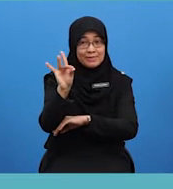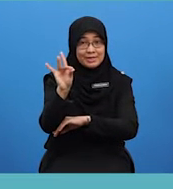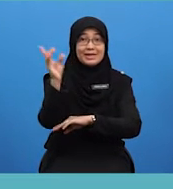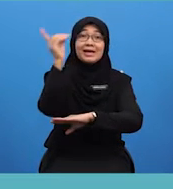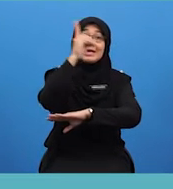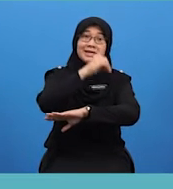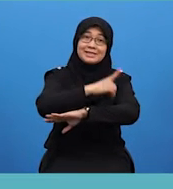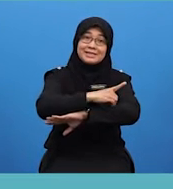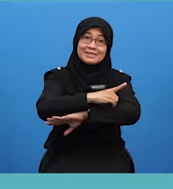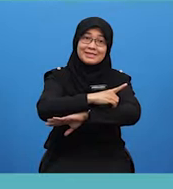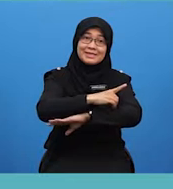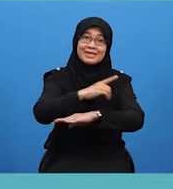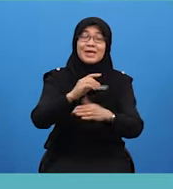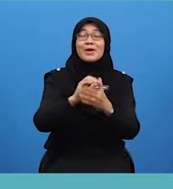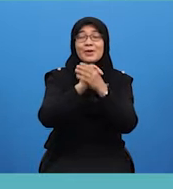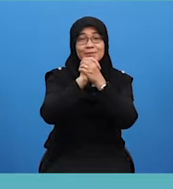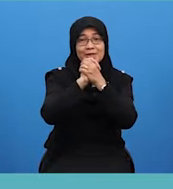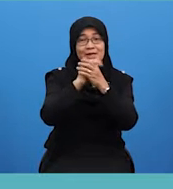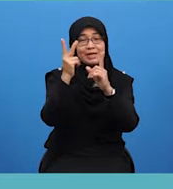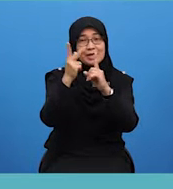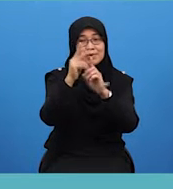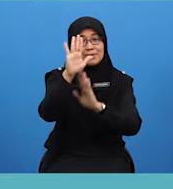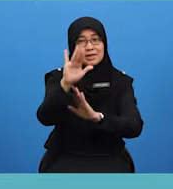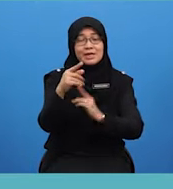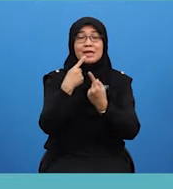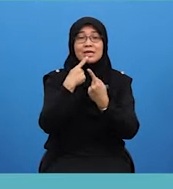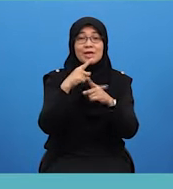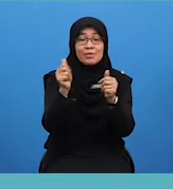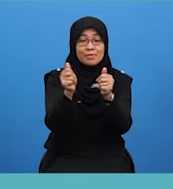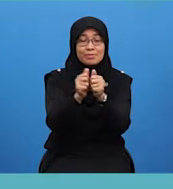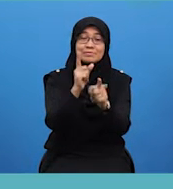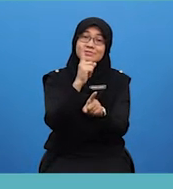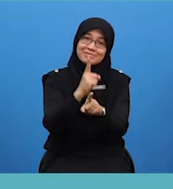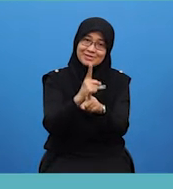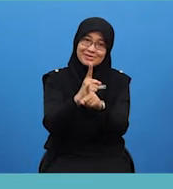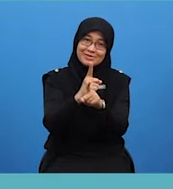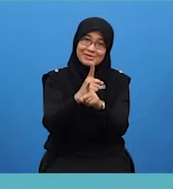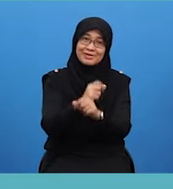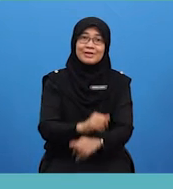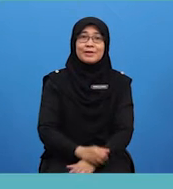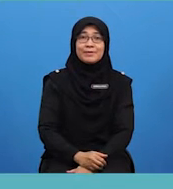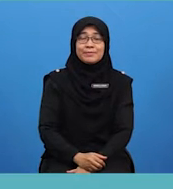28 hari. Tahniah kepada murid-murid yang telah menjawab dengan betul.